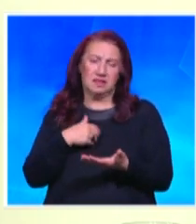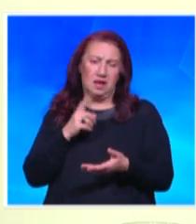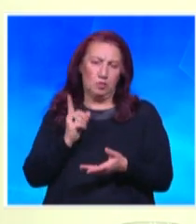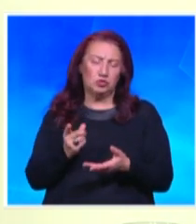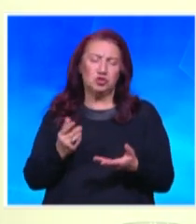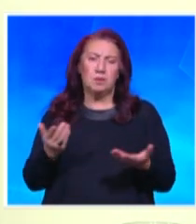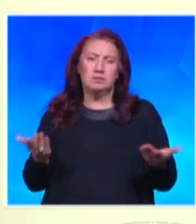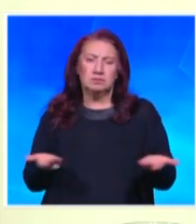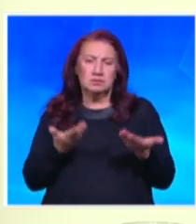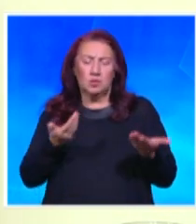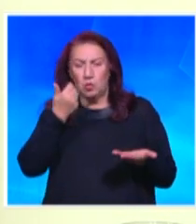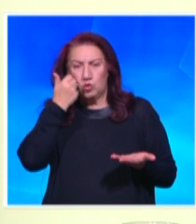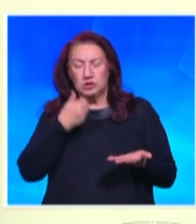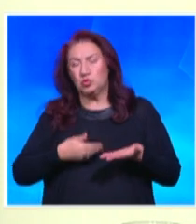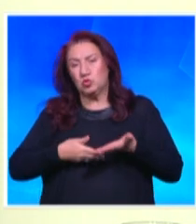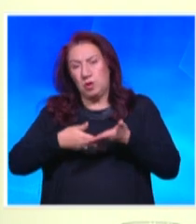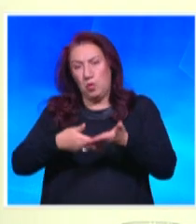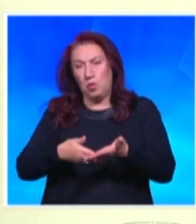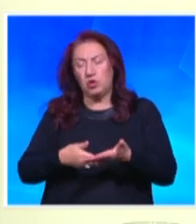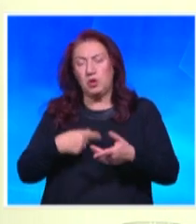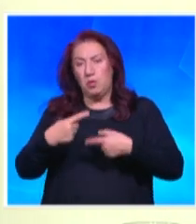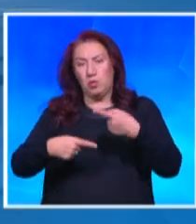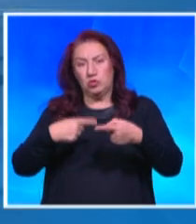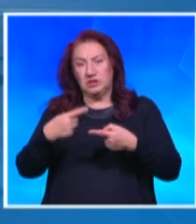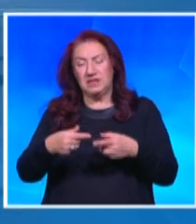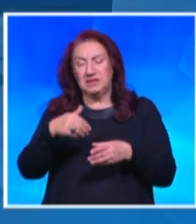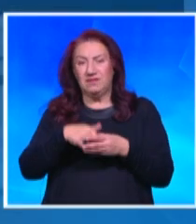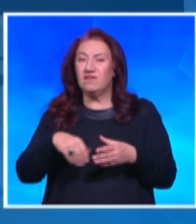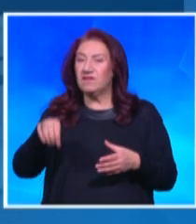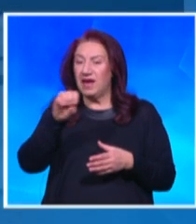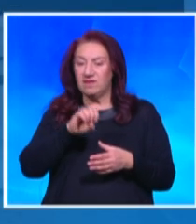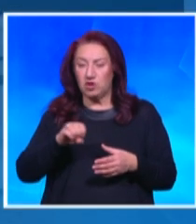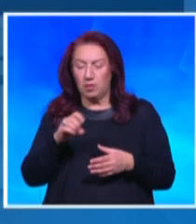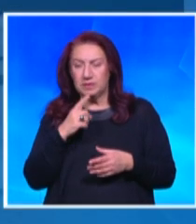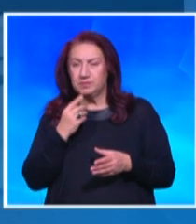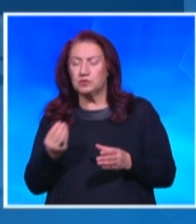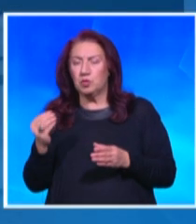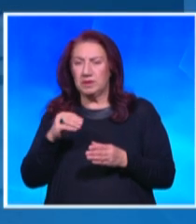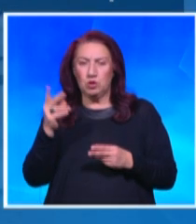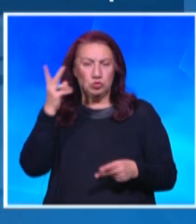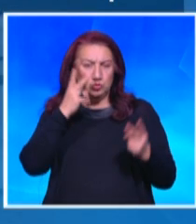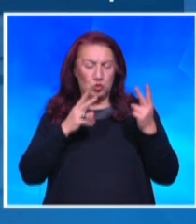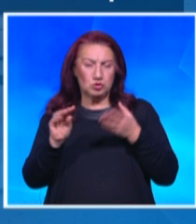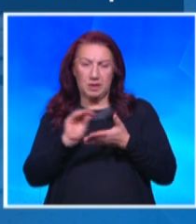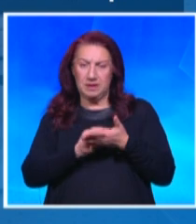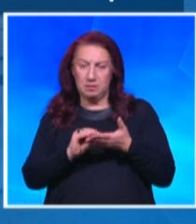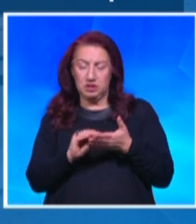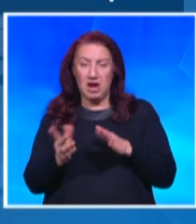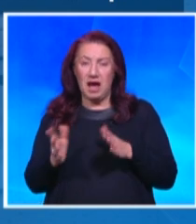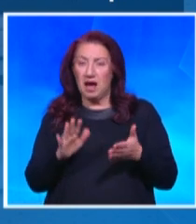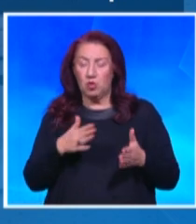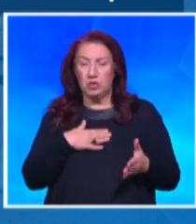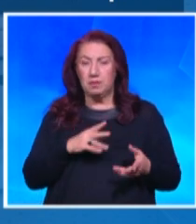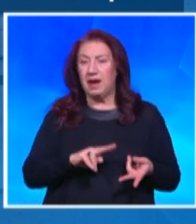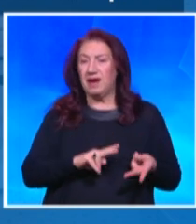да подпомогнем процесите, които искаме да се случат в Европа. В анекса, който ни пуска в Шенген, е записано, че ако реформа има, тогава ще